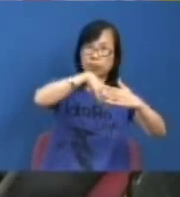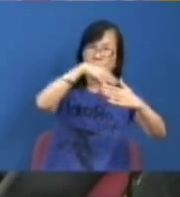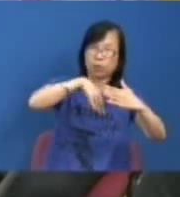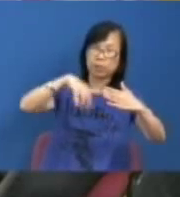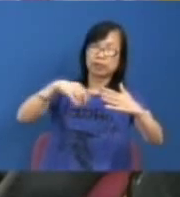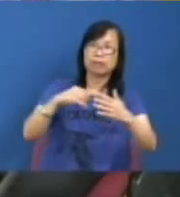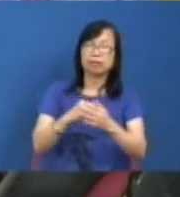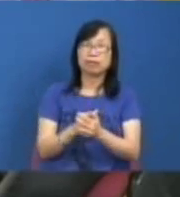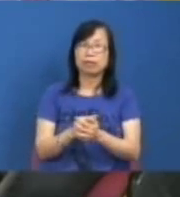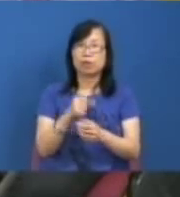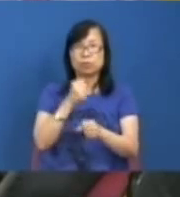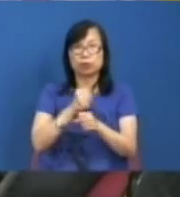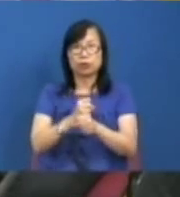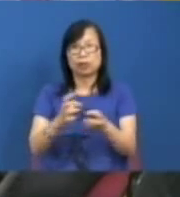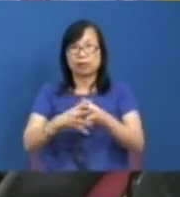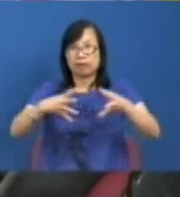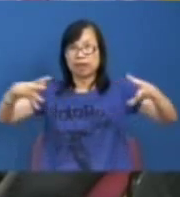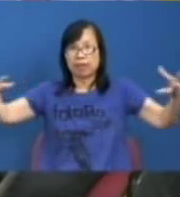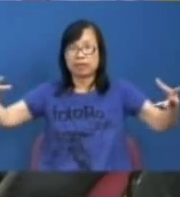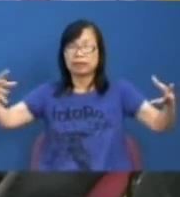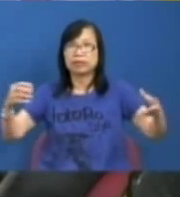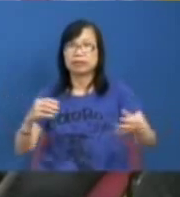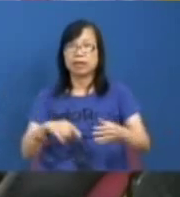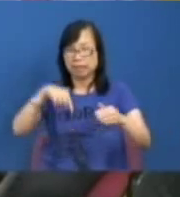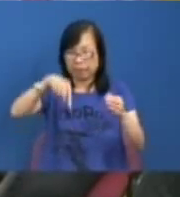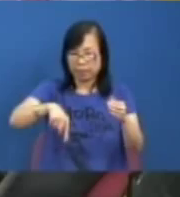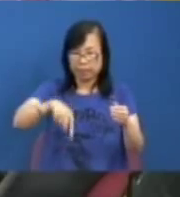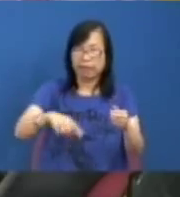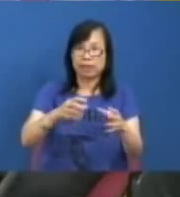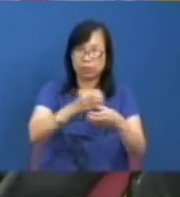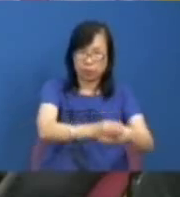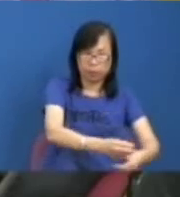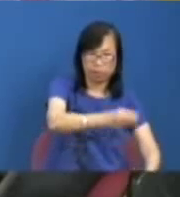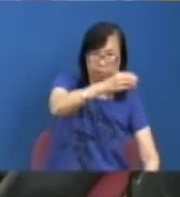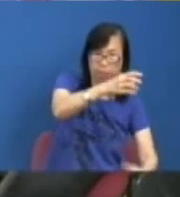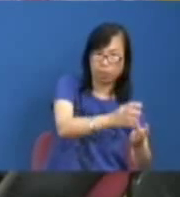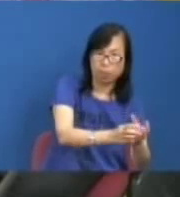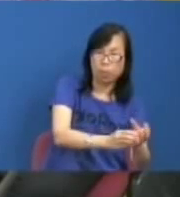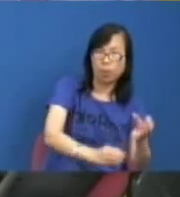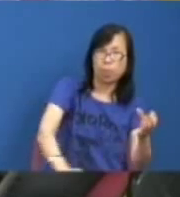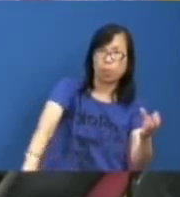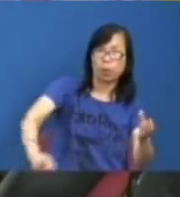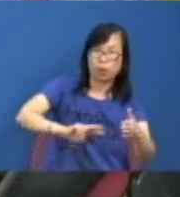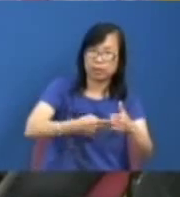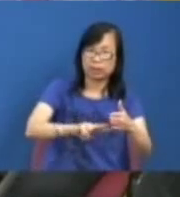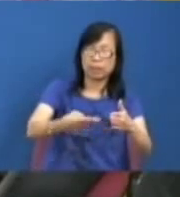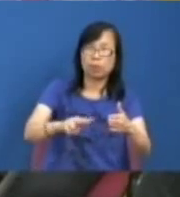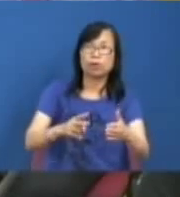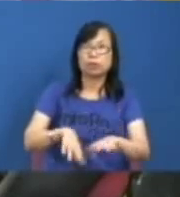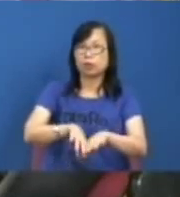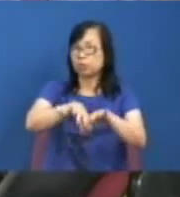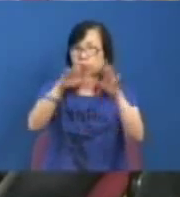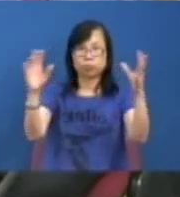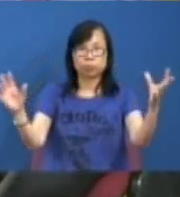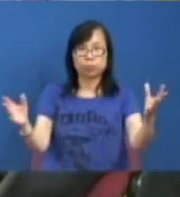主咧，就係做咗一個比較大型啲嘅地底渠務維修或者改善工程，就將佢所有